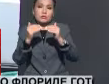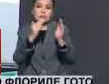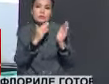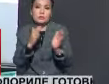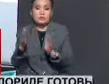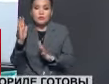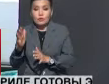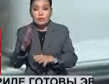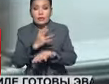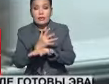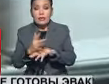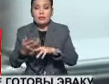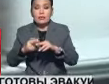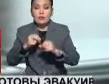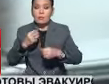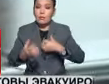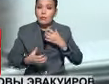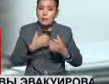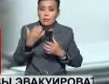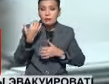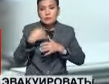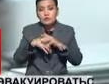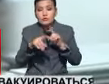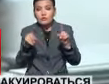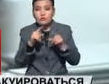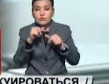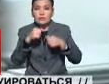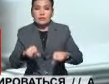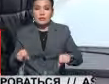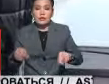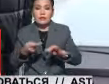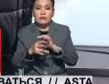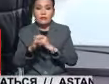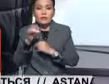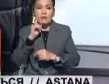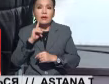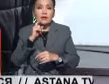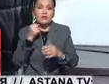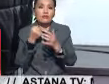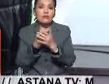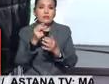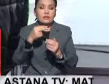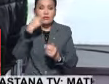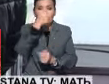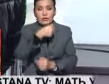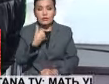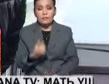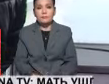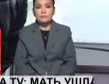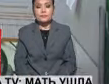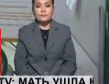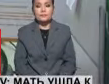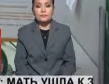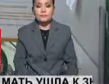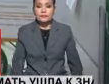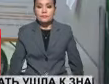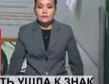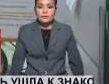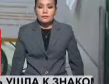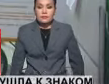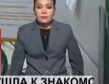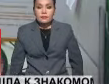Дальнейшей волатильности тенге не предвидится, говорят экономисты. По крайней мере, до конца года. Дильназ Ерланова, Алмаз Жулубаев,